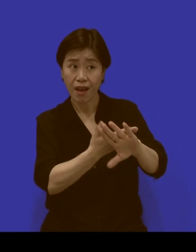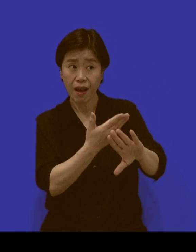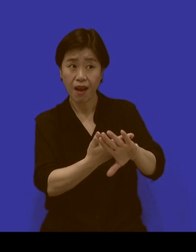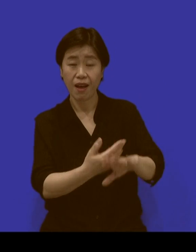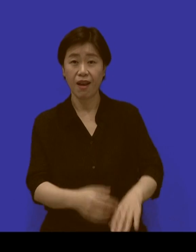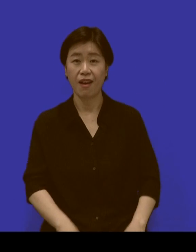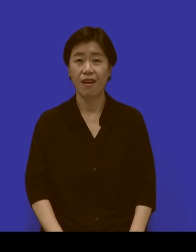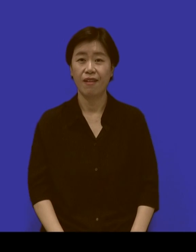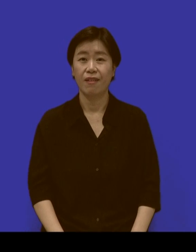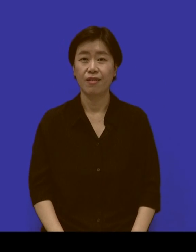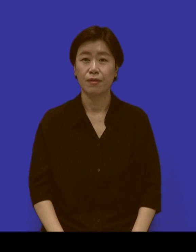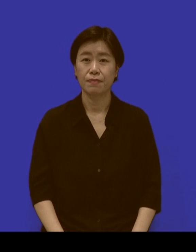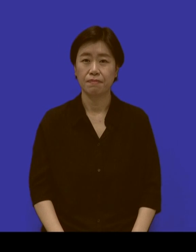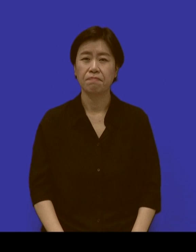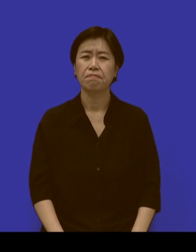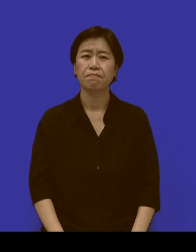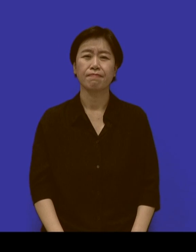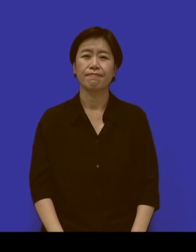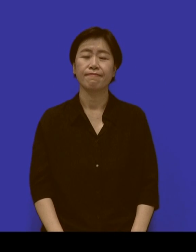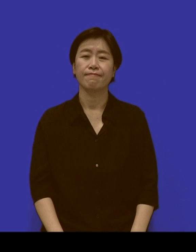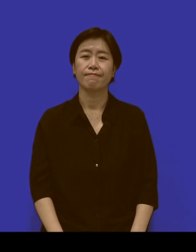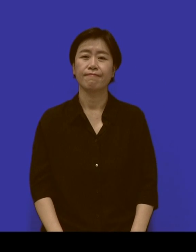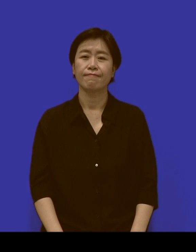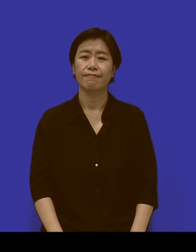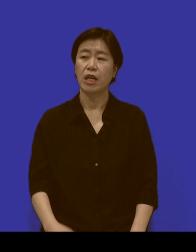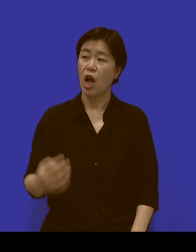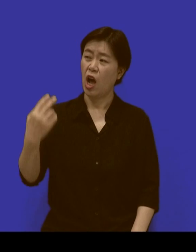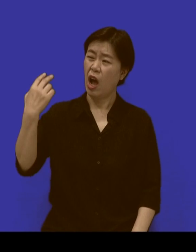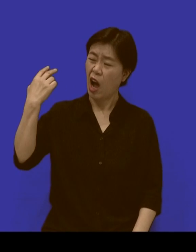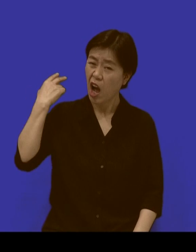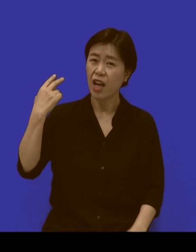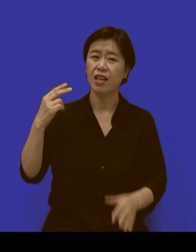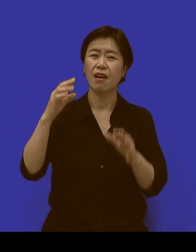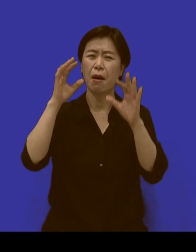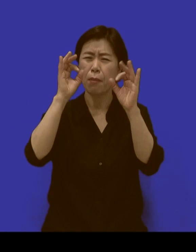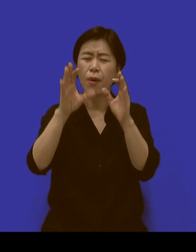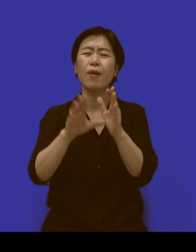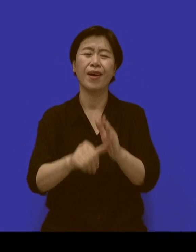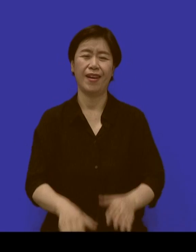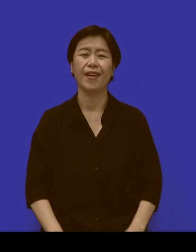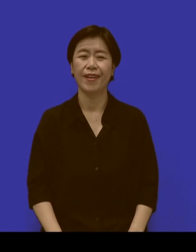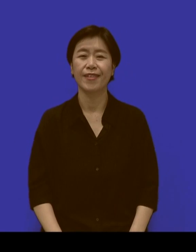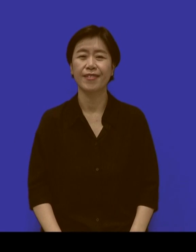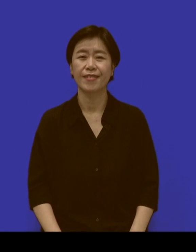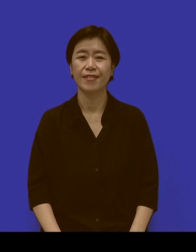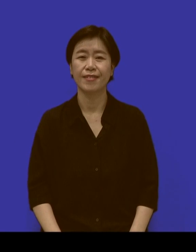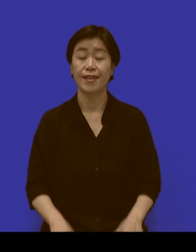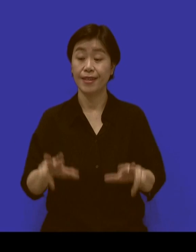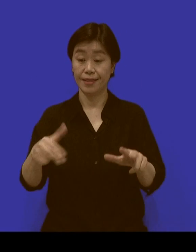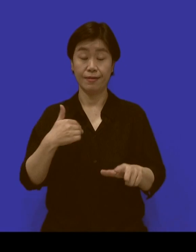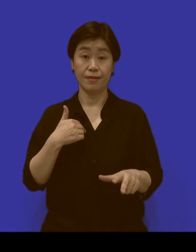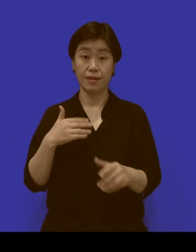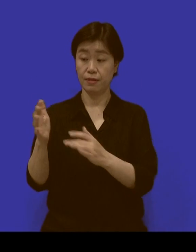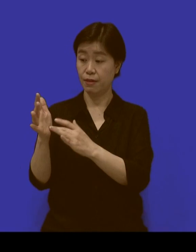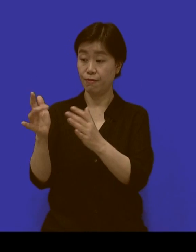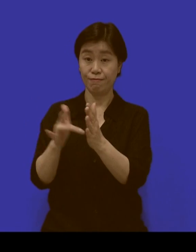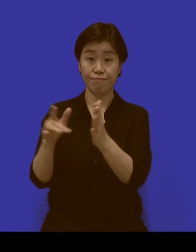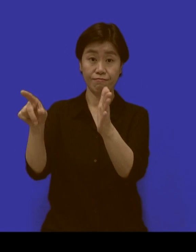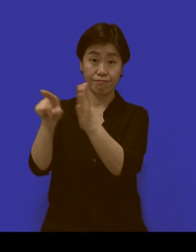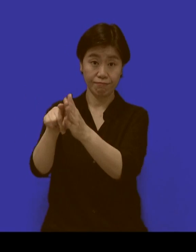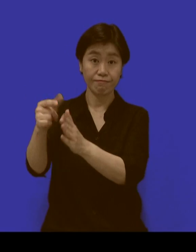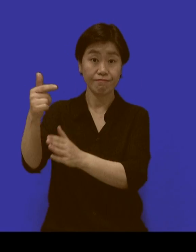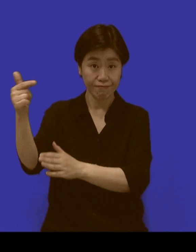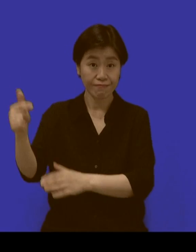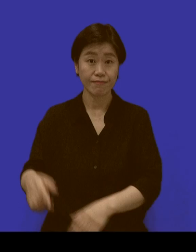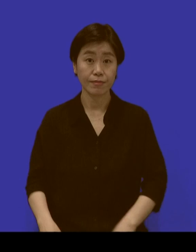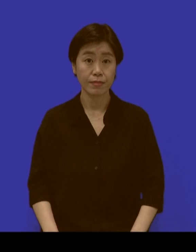후향적으로 네. 이제 뒤돌아볼 때 깨닫게 되는 은혜인 것 같아요. 네, 그러니까 네. 지금 제가 예수를 믿게 되고 예, 예. 사람들의